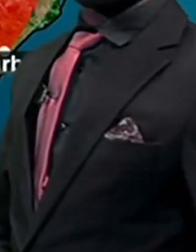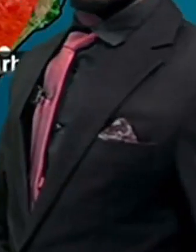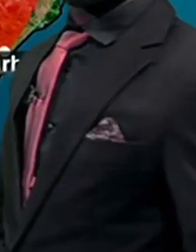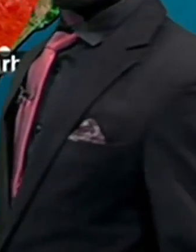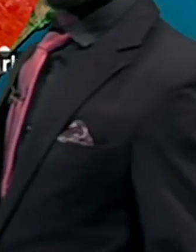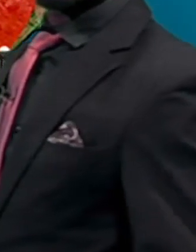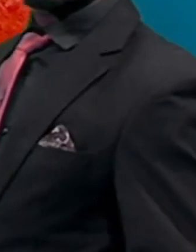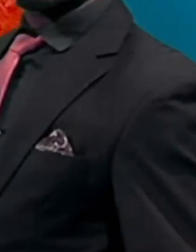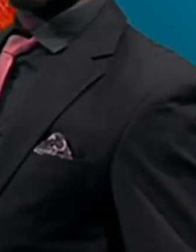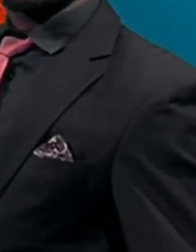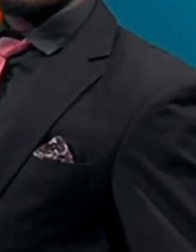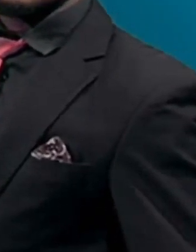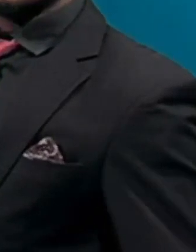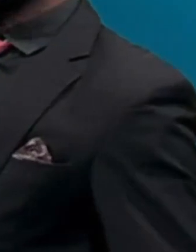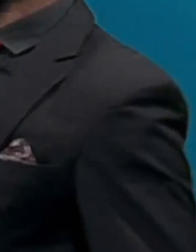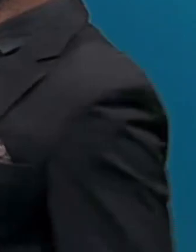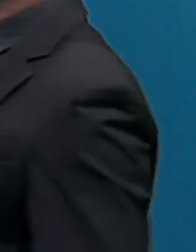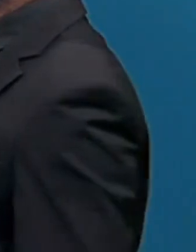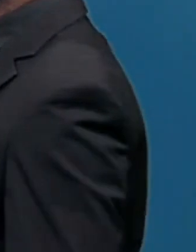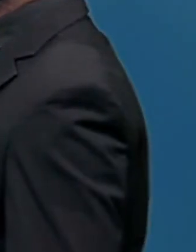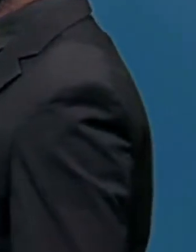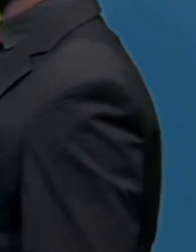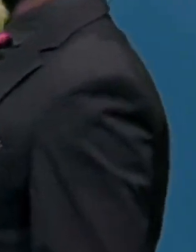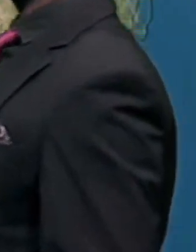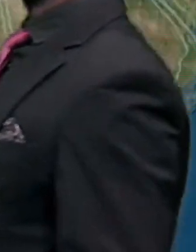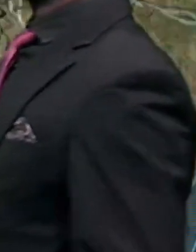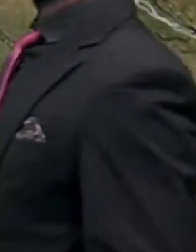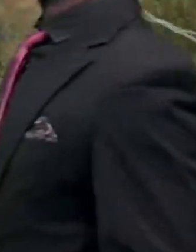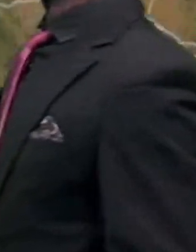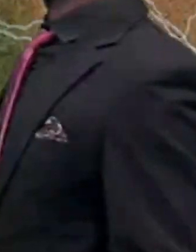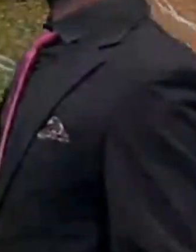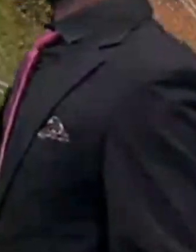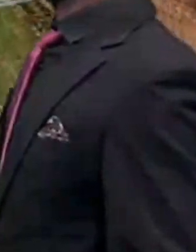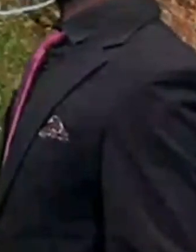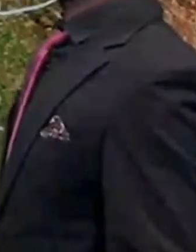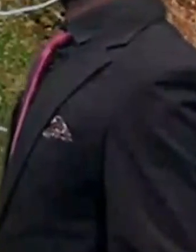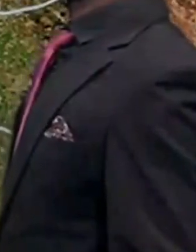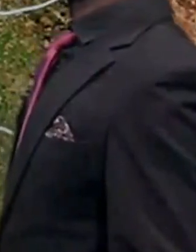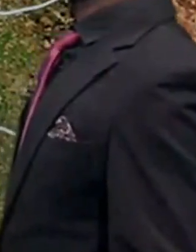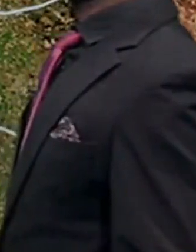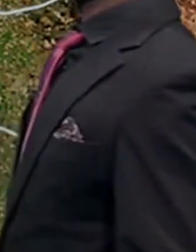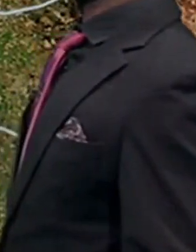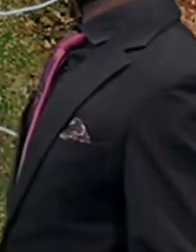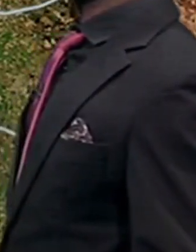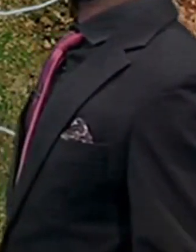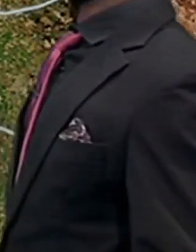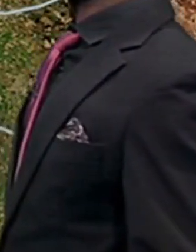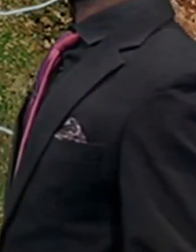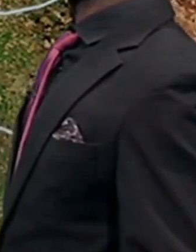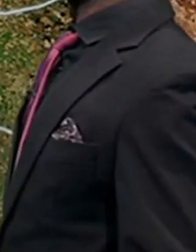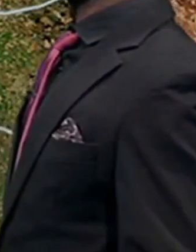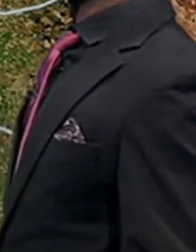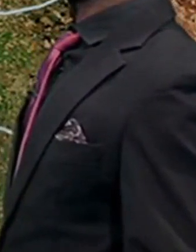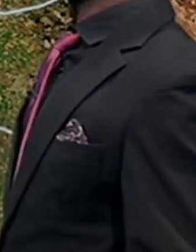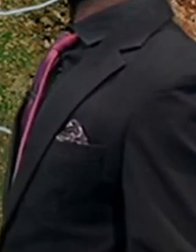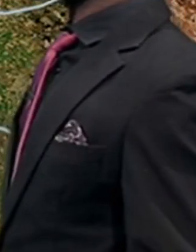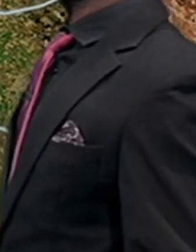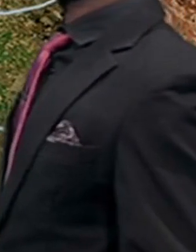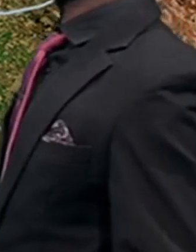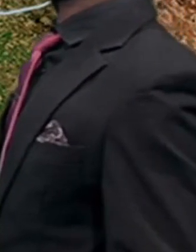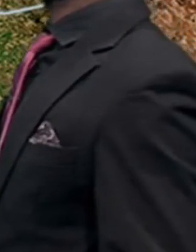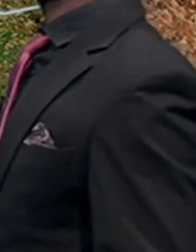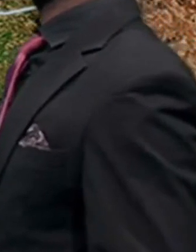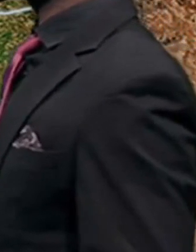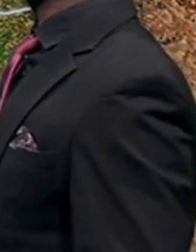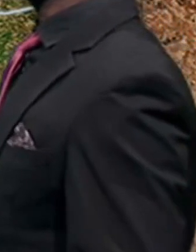gomme badudi ba eletša gore ba se tlhotlheletše mello ya hlaga ya go senyakege gomme re lebele dikgerata tša ditemperature tša rena letšatši la go sasa re lebetse go bontšha go tla ba go fiša ka